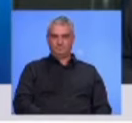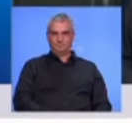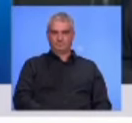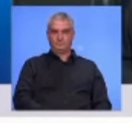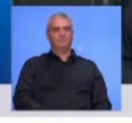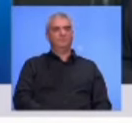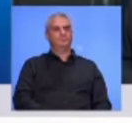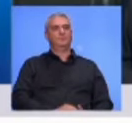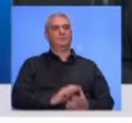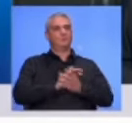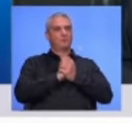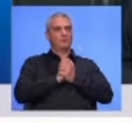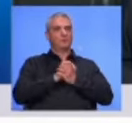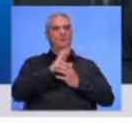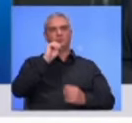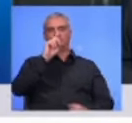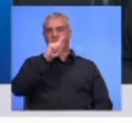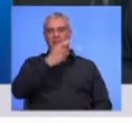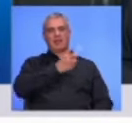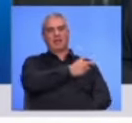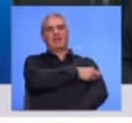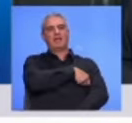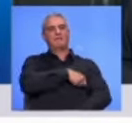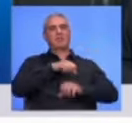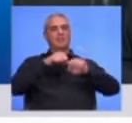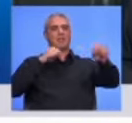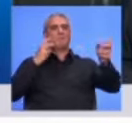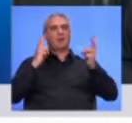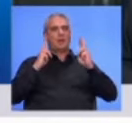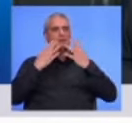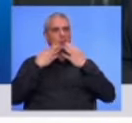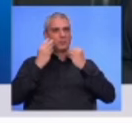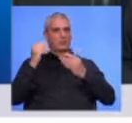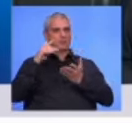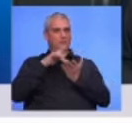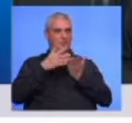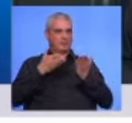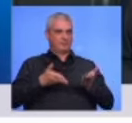שלום למנשה זלקה, קפטן הפועל חדרה. תודה שאתה איתנו.